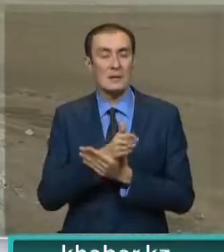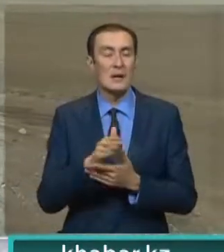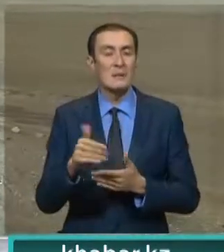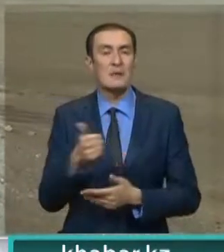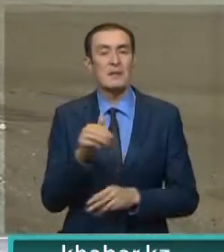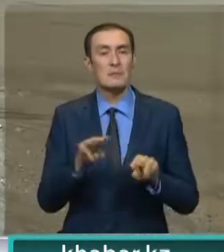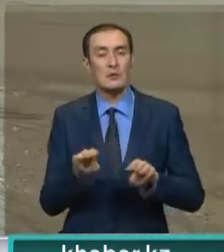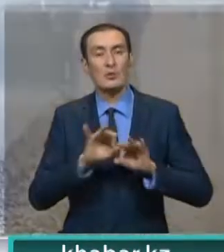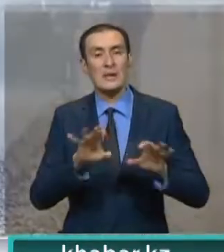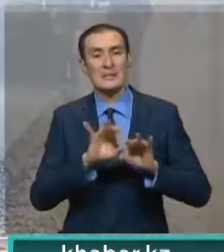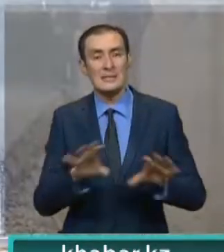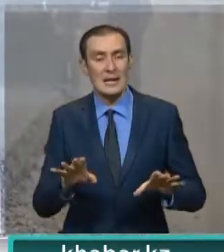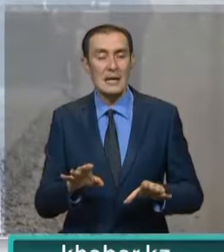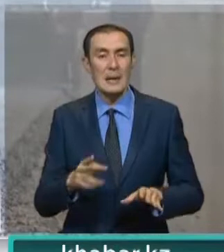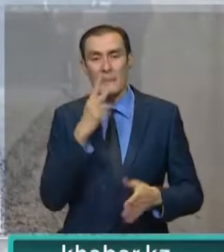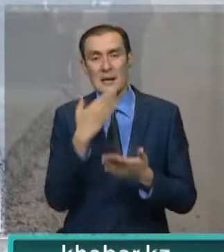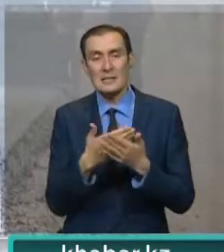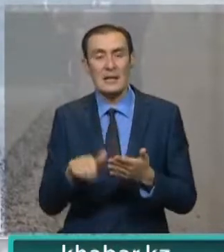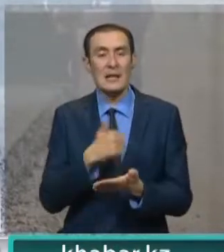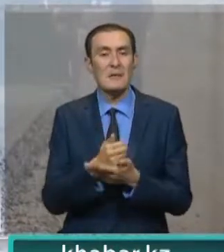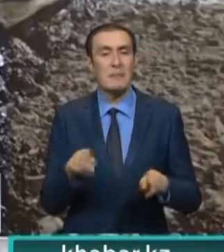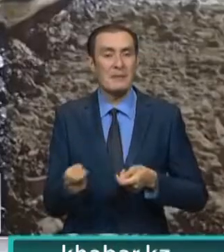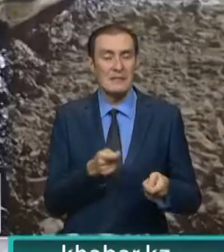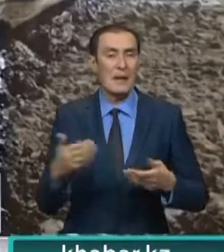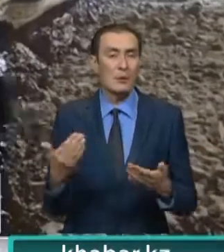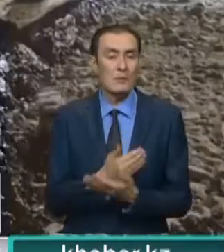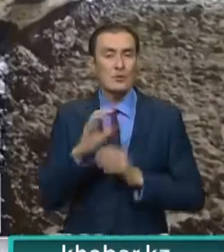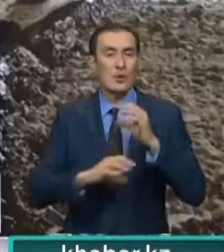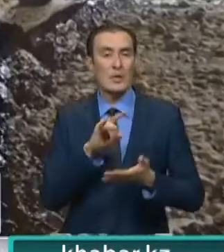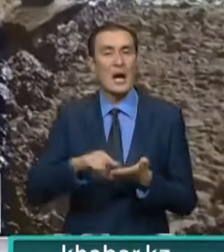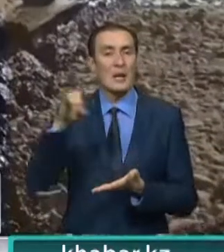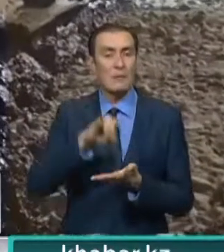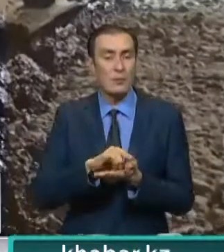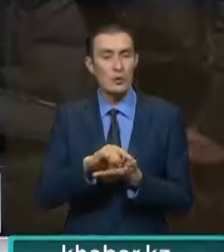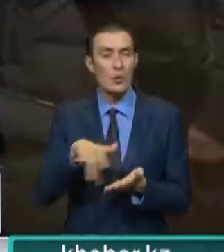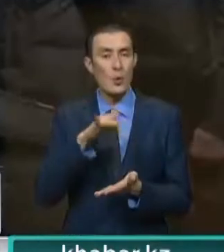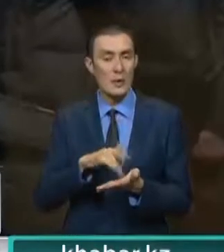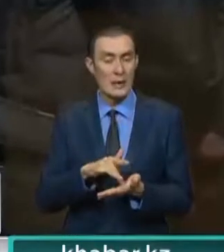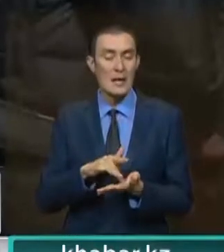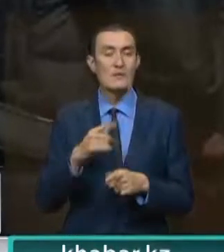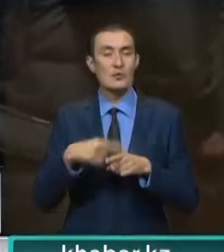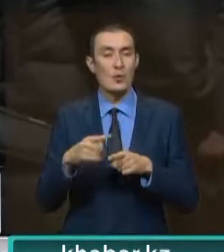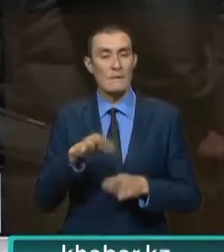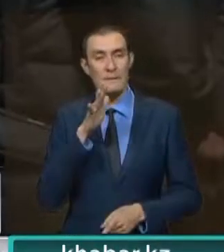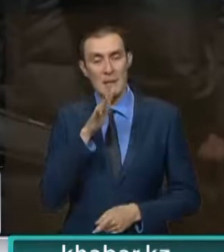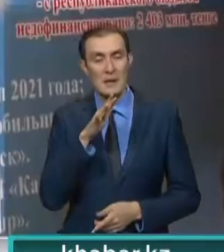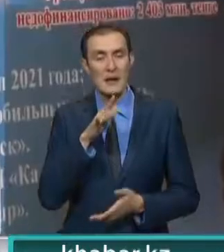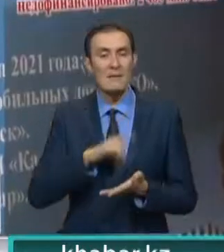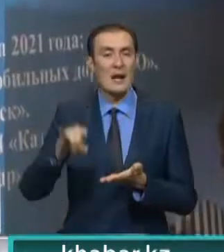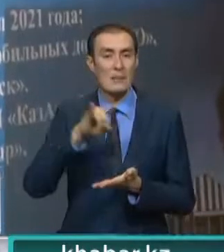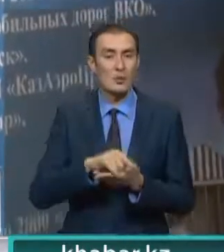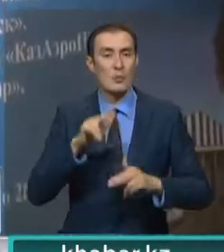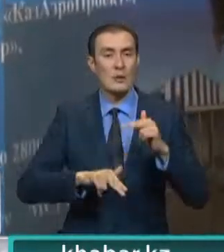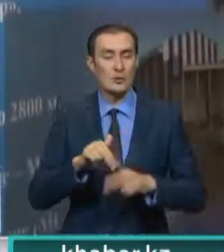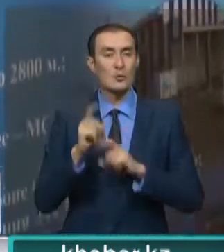премьер-министру аскар мамин у презентовали главе правительства и обновленной международный аэропорт областного центра в ближайшее время воздушной гавани